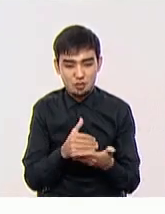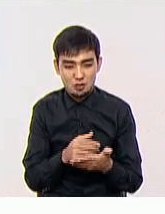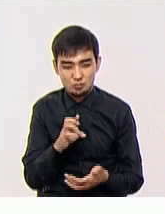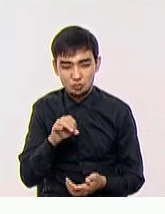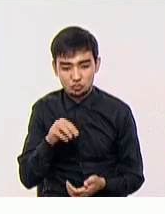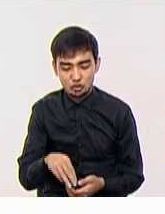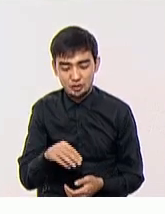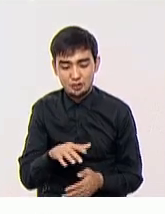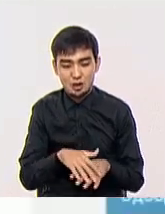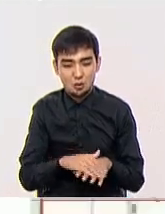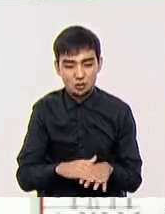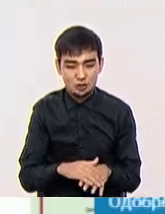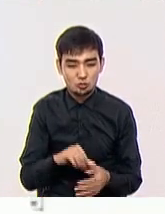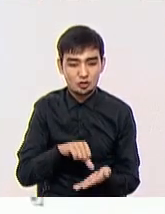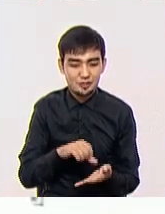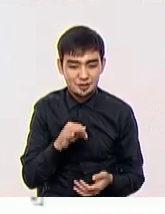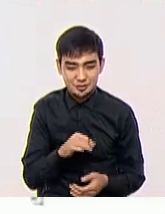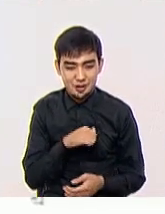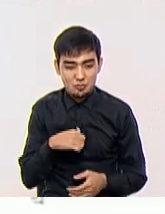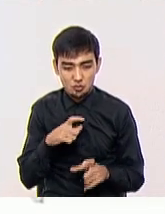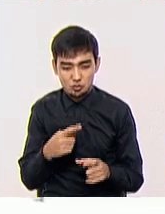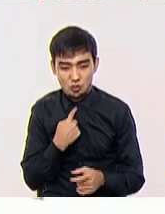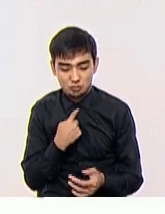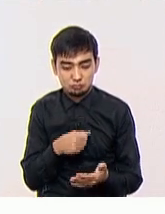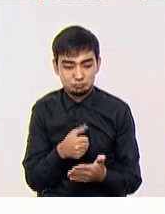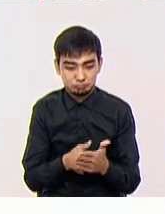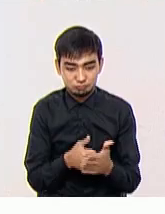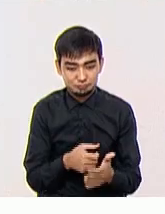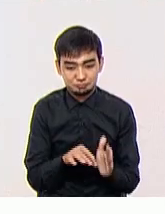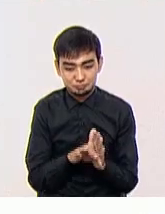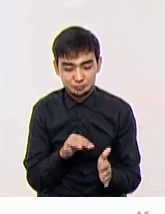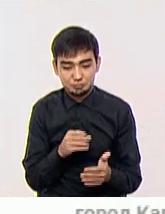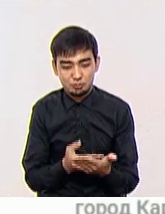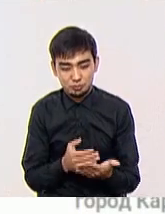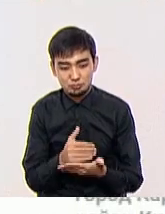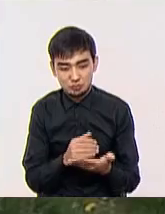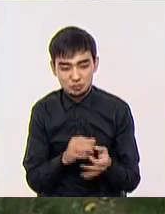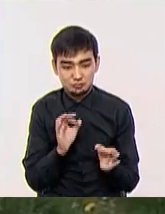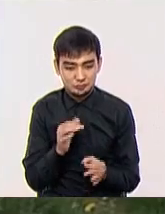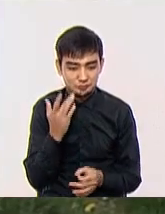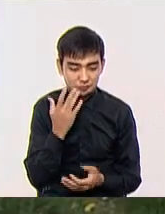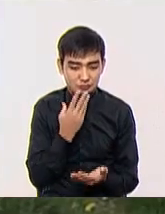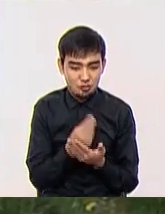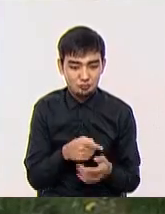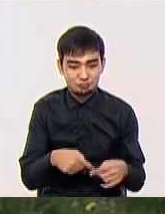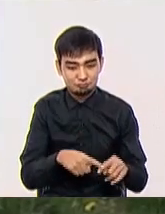народного участия», где решающую роль играют именно голоса жителей. Так что нужно внести предложение и активно голосовать